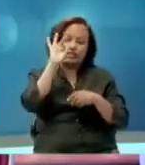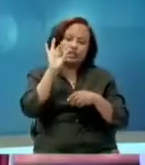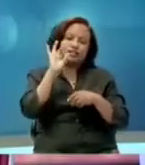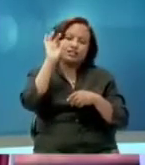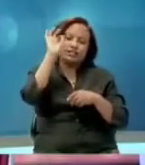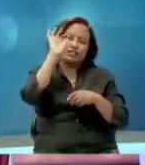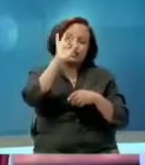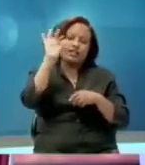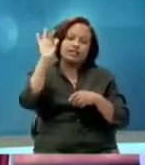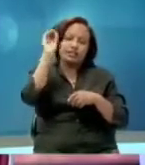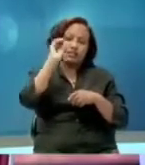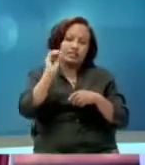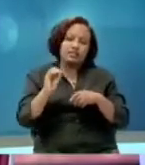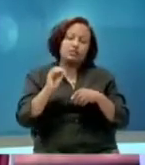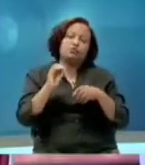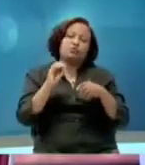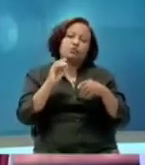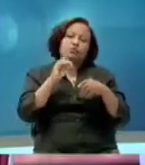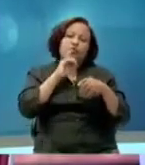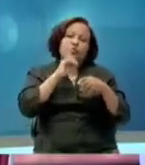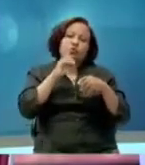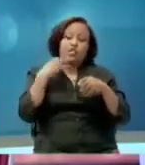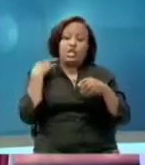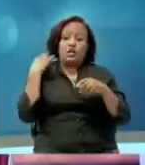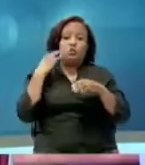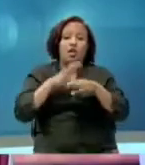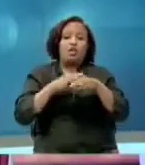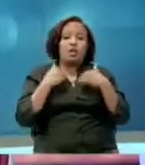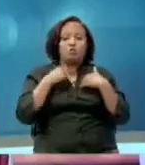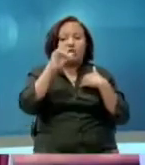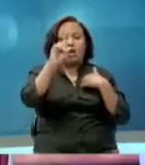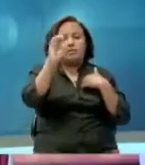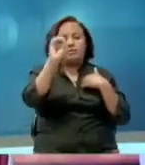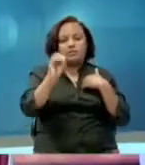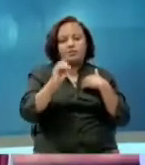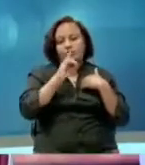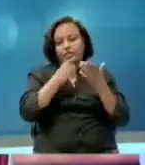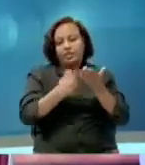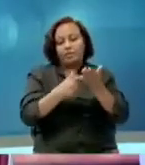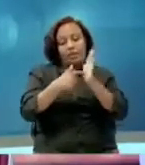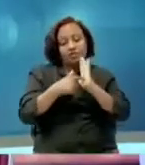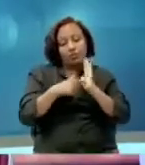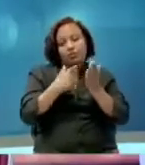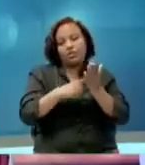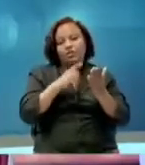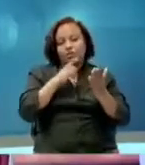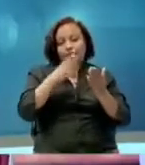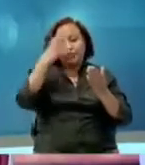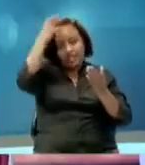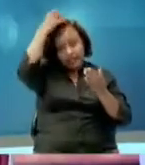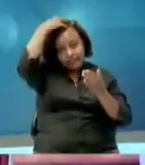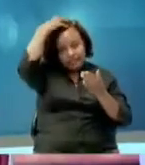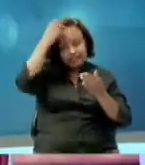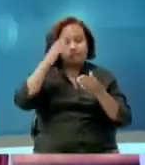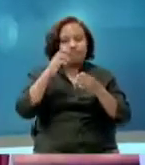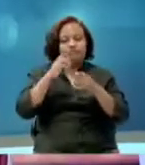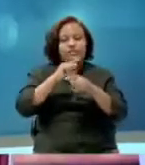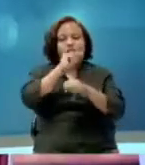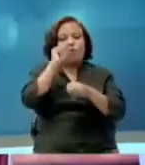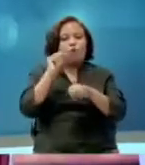የመንግስት ስራ ላይ ነው የሚገቡት አካል ጉዳተኞች፣ 1% ነው የግሉ ዘርፍ ላይ ያሉት። ይህም መረጃዎች የሚያሳዩት እንደዛ ነው። የመንግስት